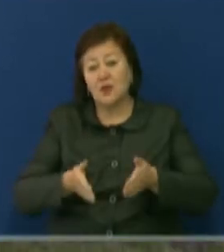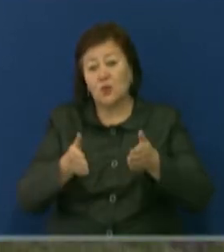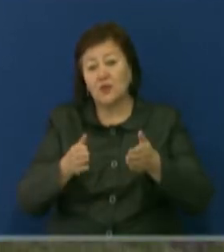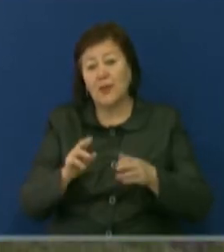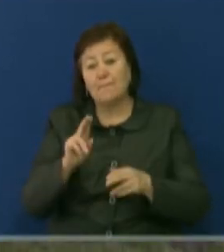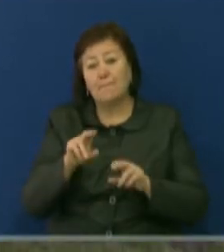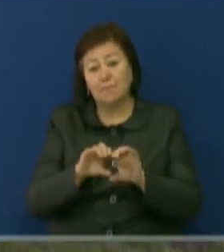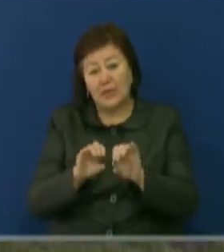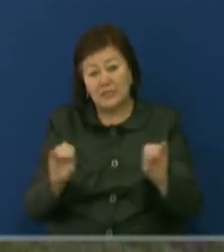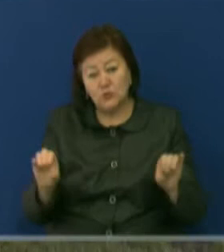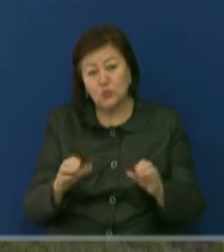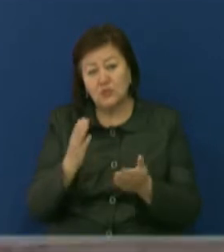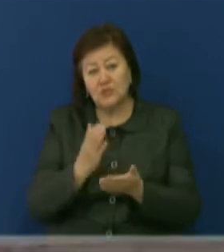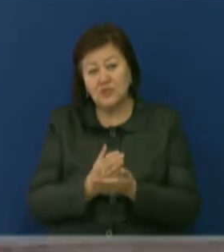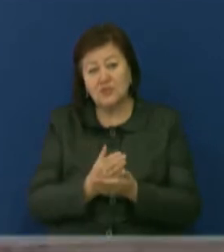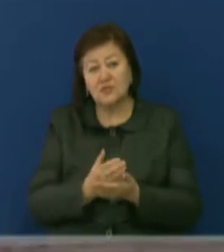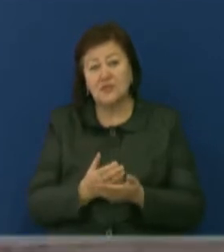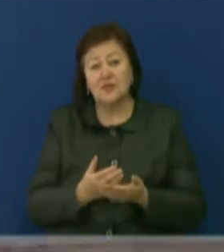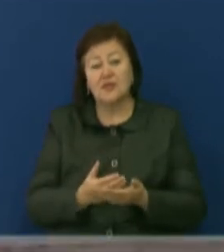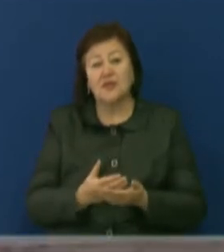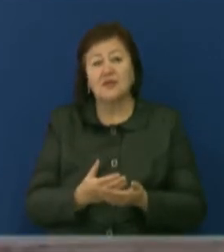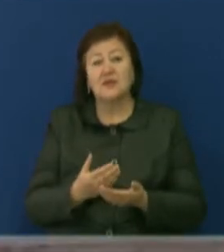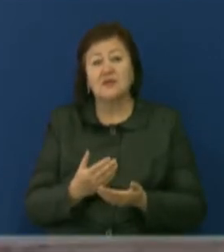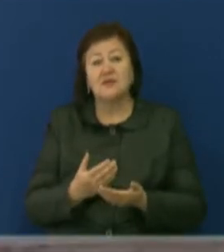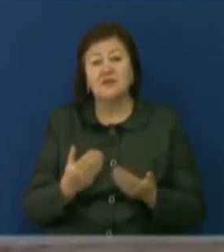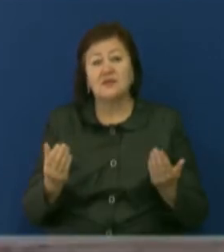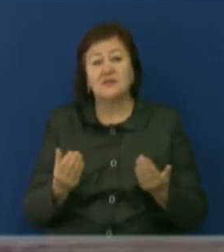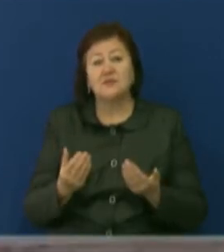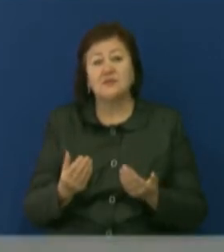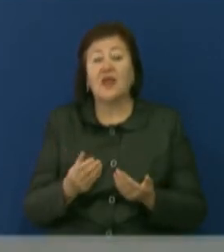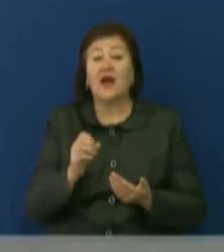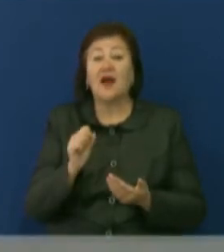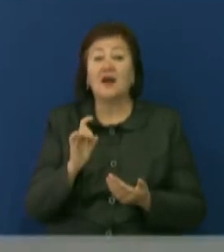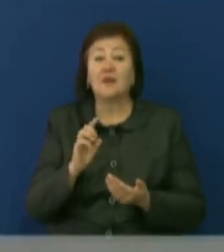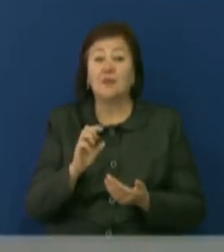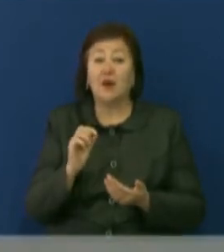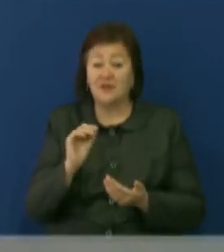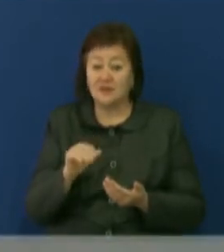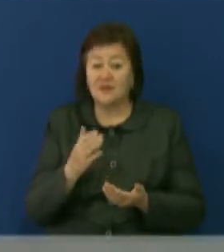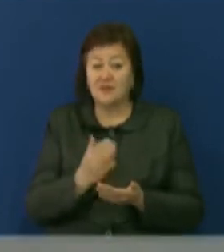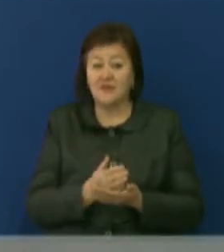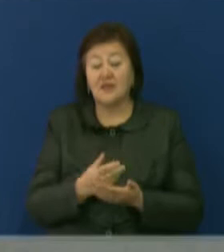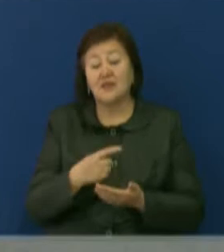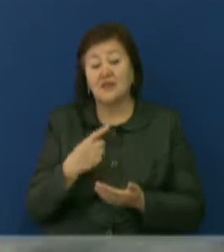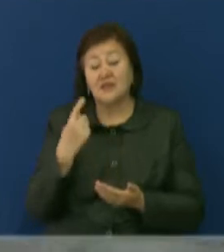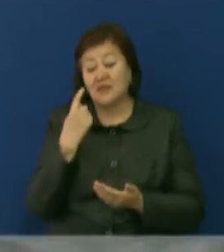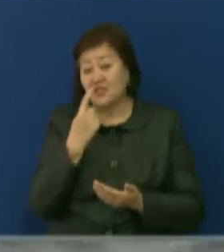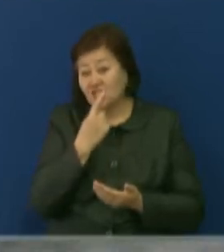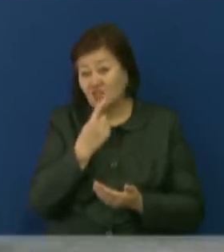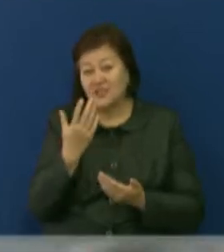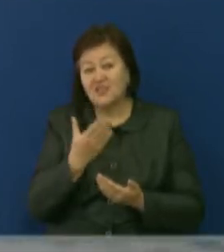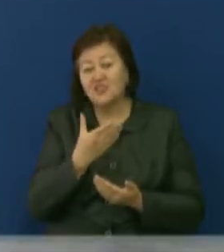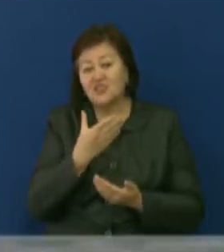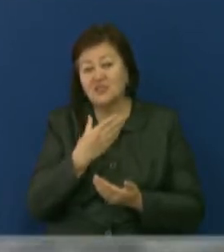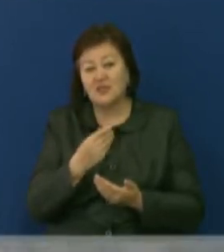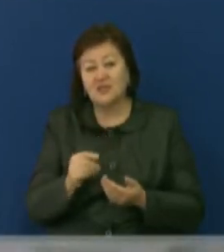тас қойылды. Дренаж және нөсерлі кәріз жүйесі орнатылып, арбат пайда болды. Қарағайлы біздің көз алдымызда көркейіп келеді.